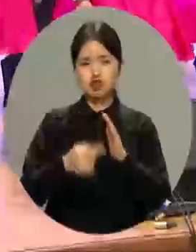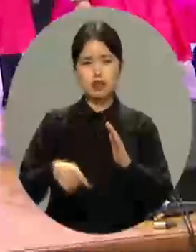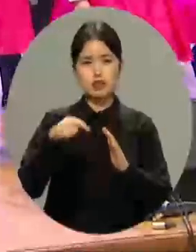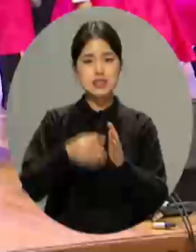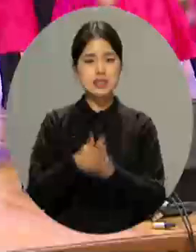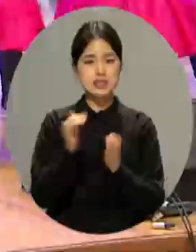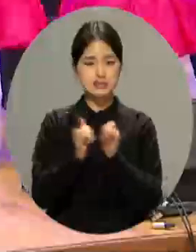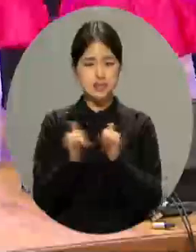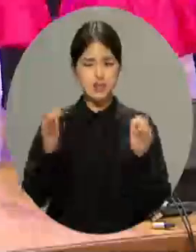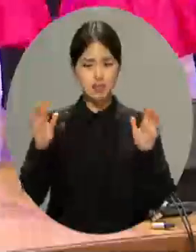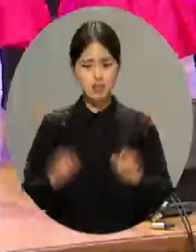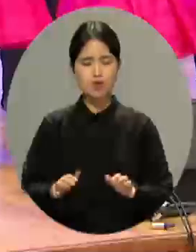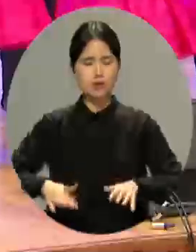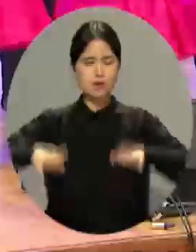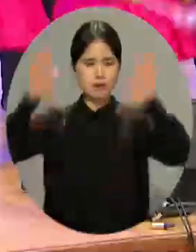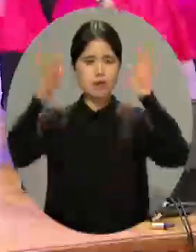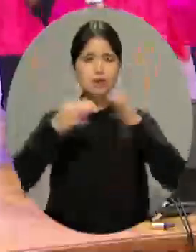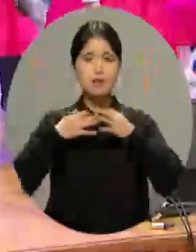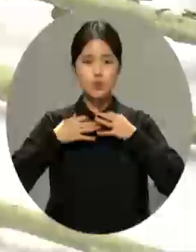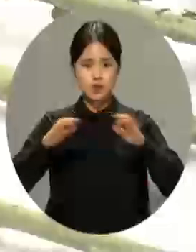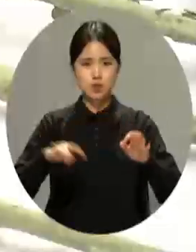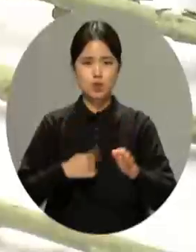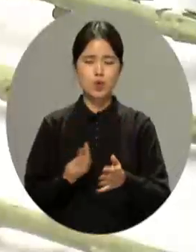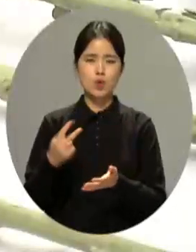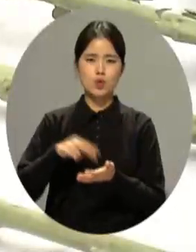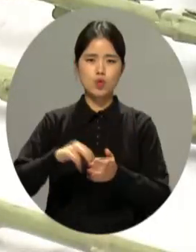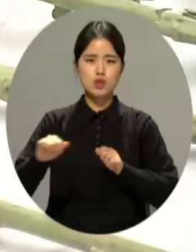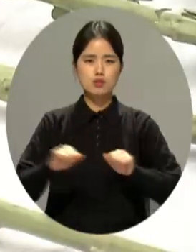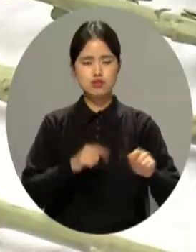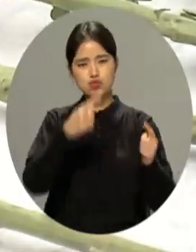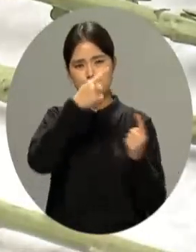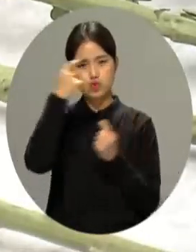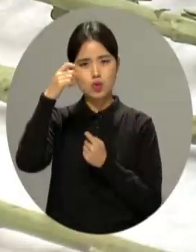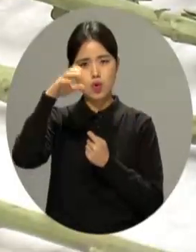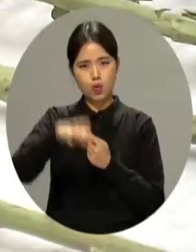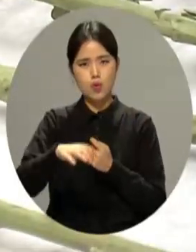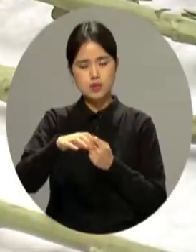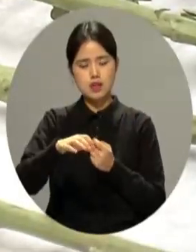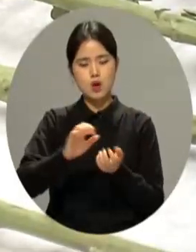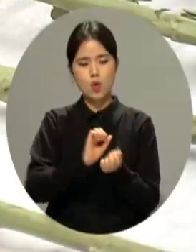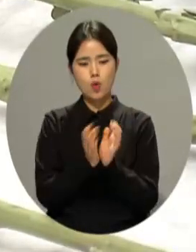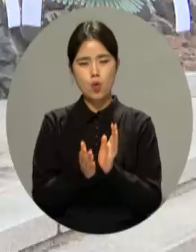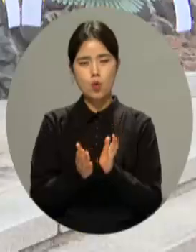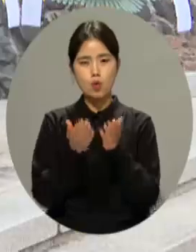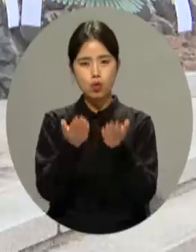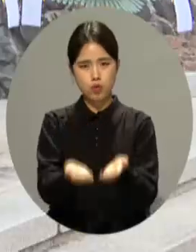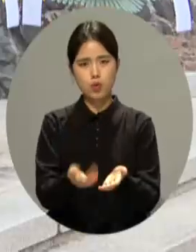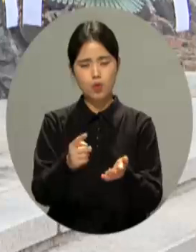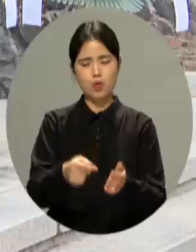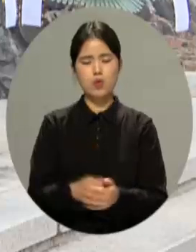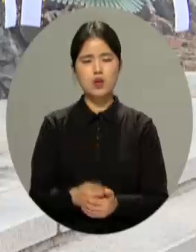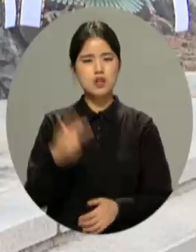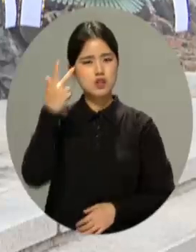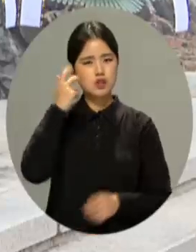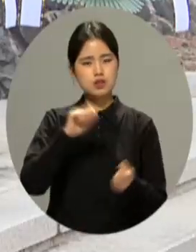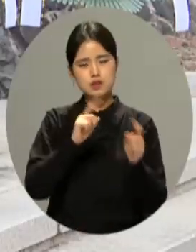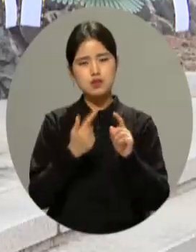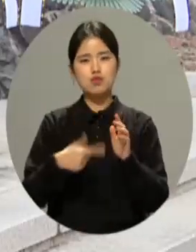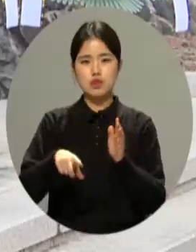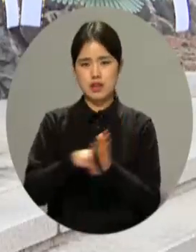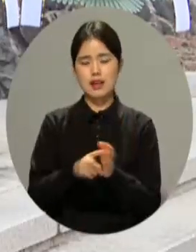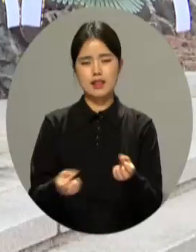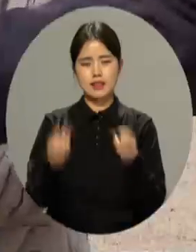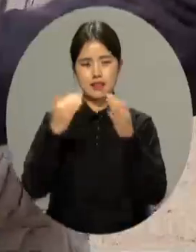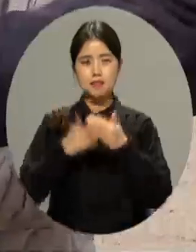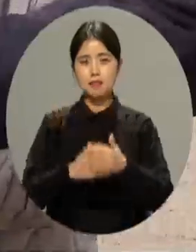시민들이 모여 만세를 외치고 독립운동 추념탑에 참배하는 등 민족정신을 되새기기 위한 행사가 진행됐습니다